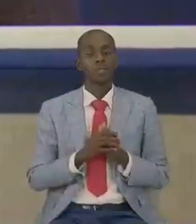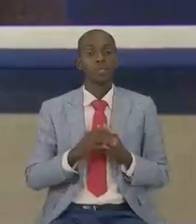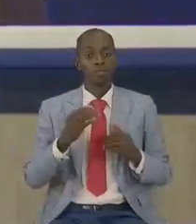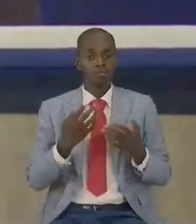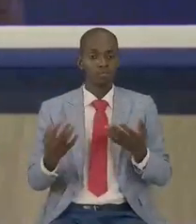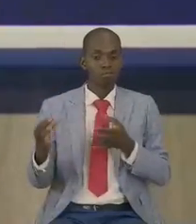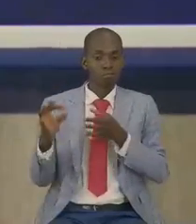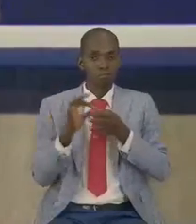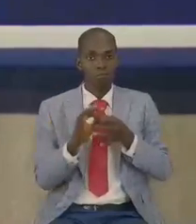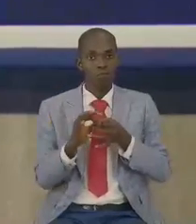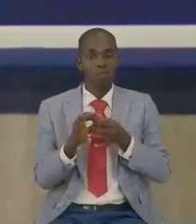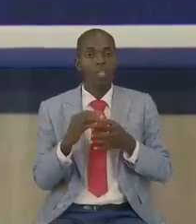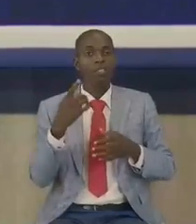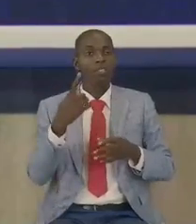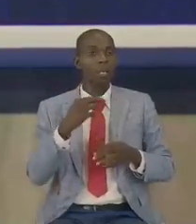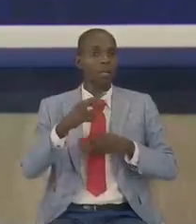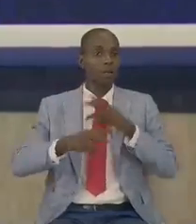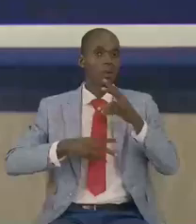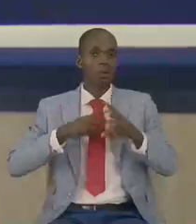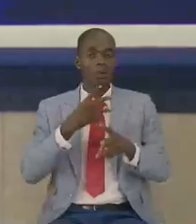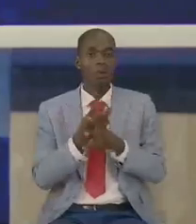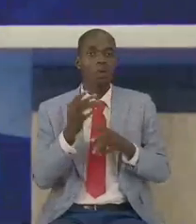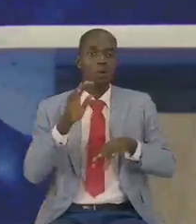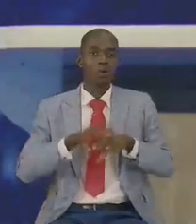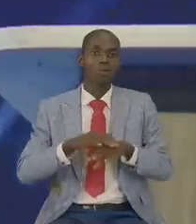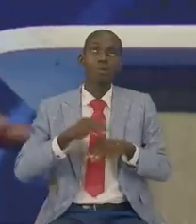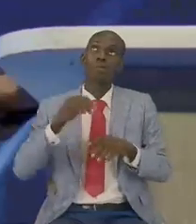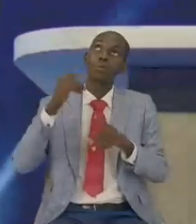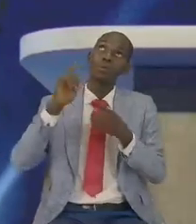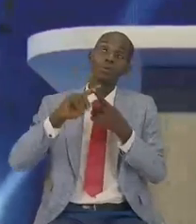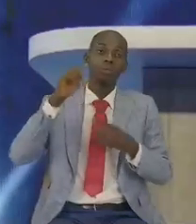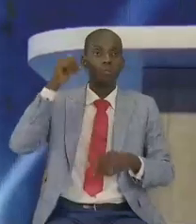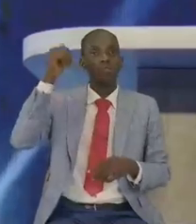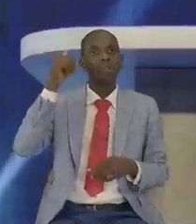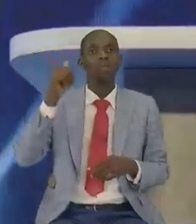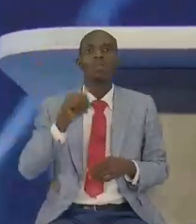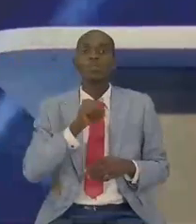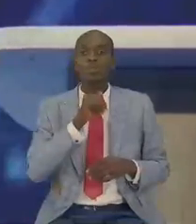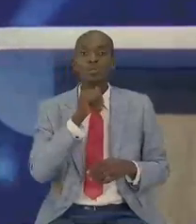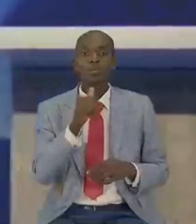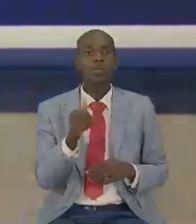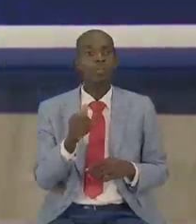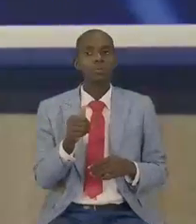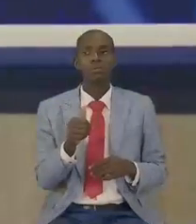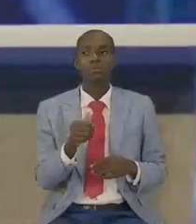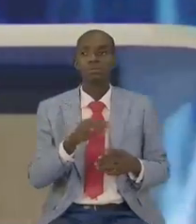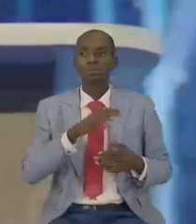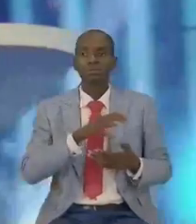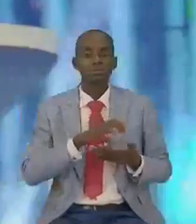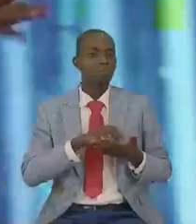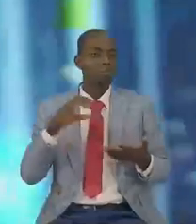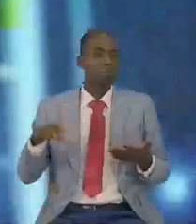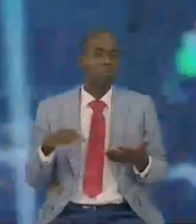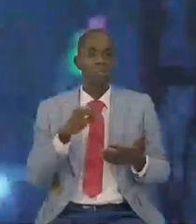réconciliant le monde avec lui-même, en n'imputant point aux hommes leur